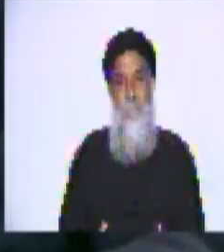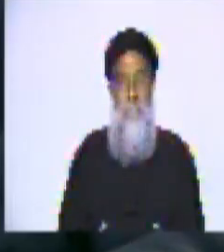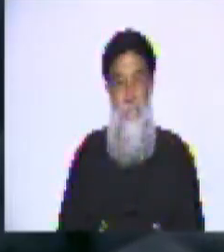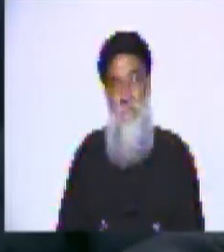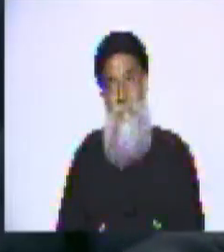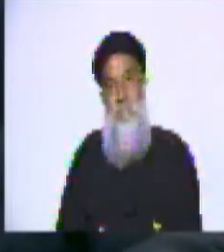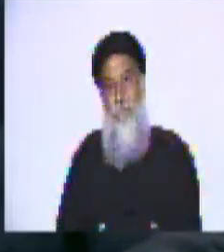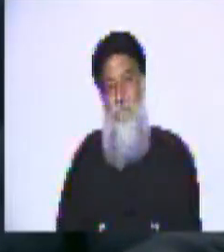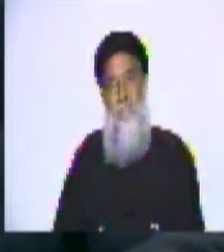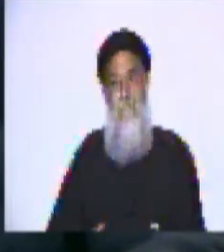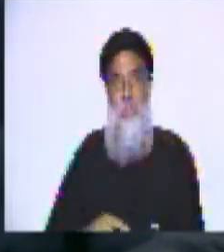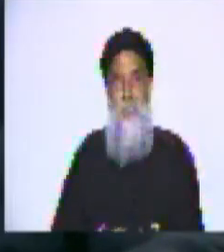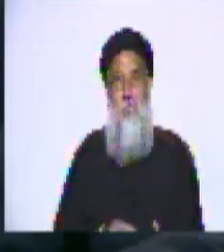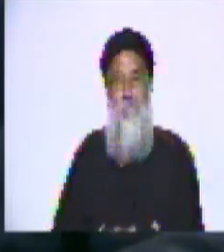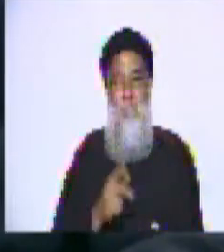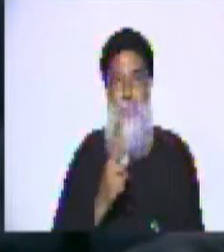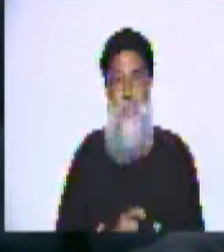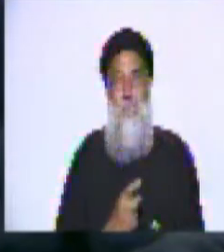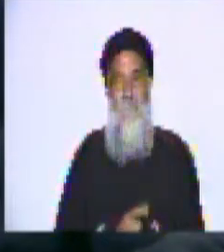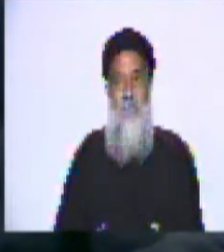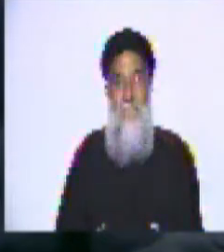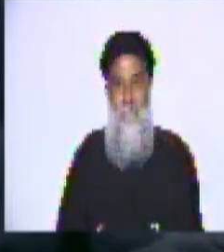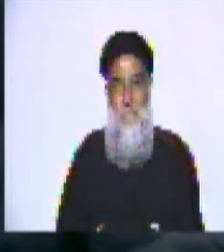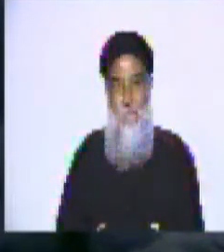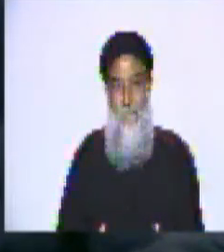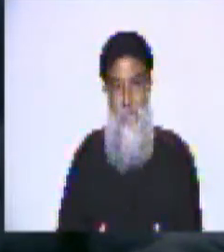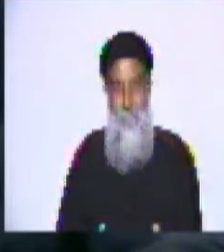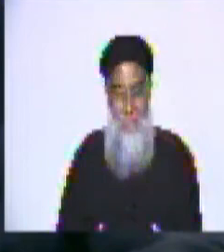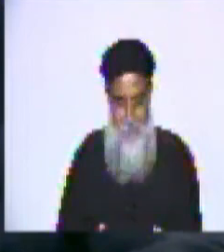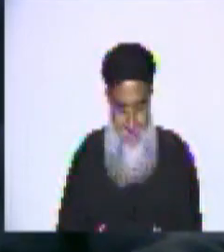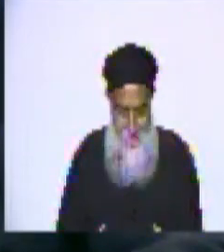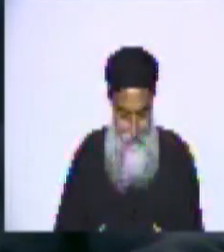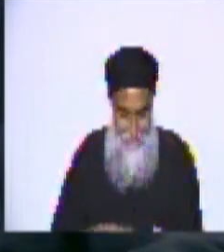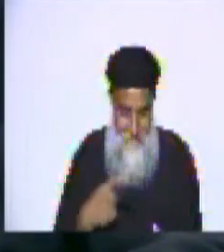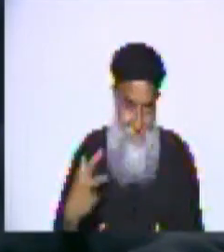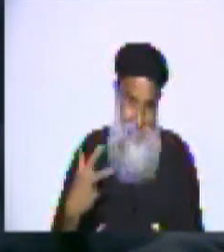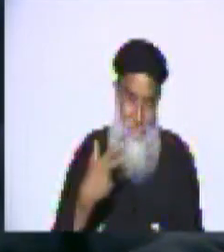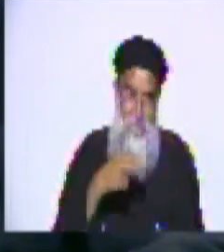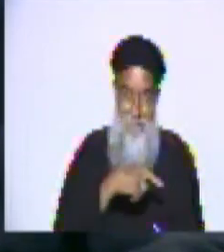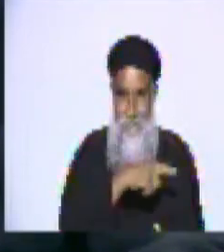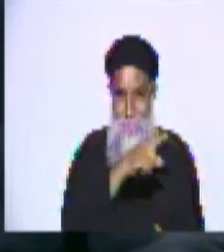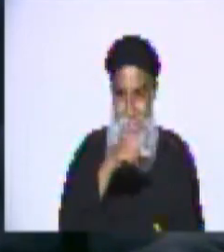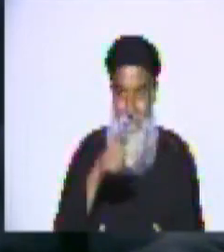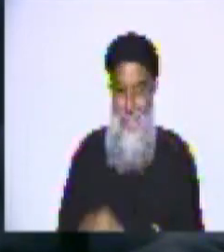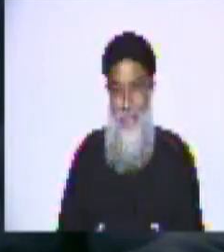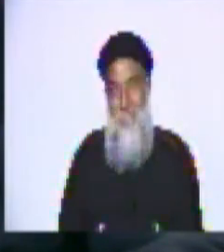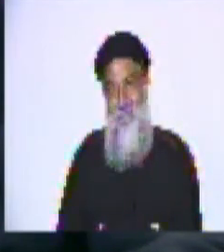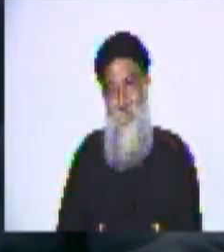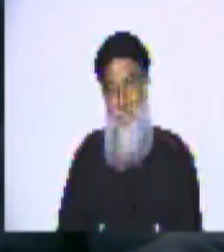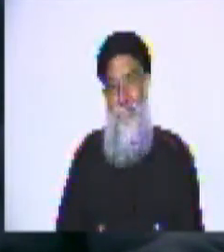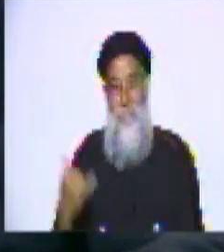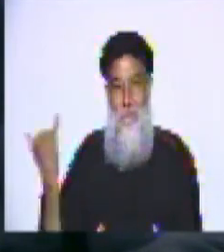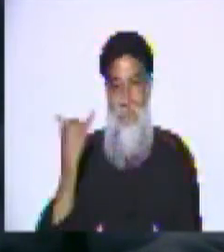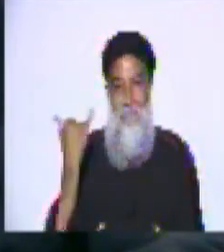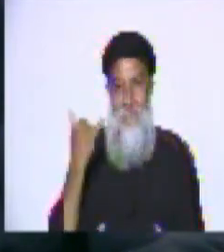سفر الاعمال اهتم بالعقيده، فناخد بقى في الجزء الثاني بعد الفاصل بعد اذن نيافتك. اتفضل. ناخد اهميه العقيده ان شاء